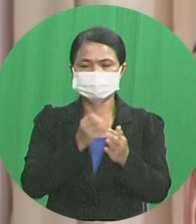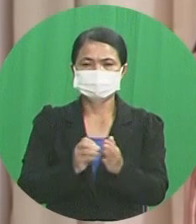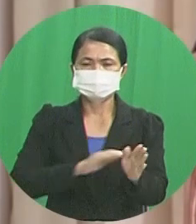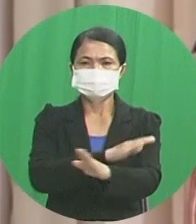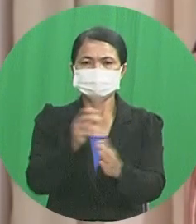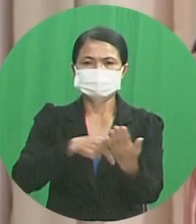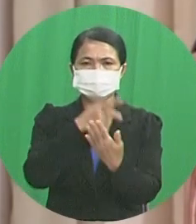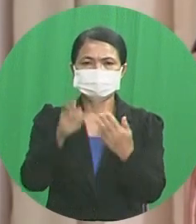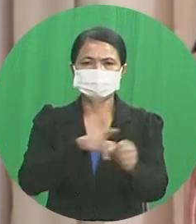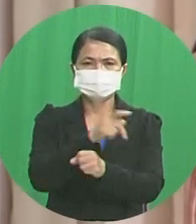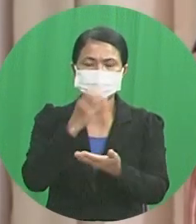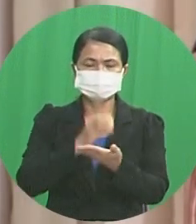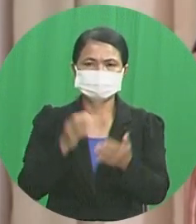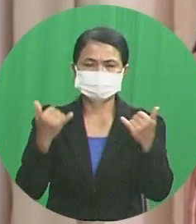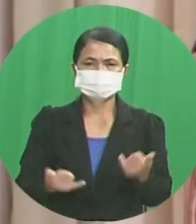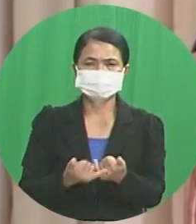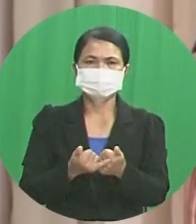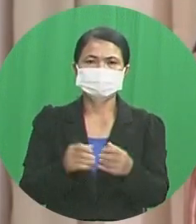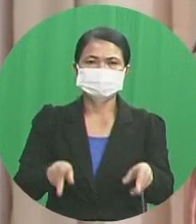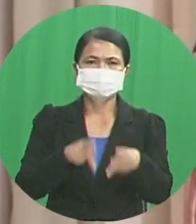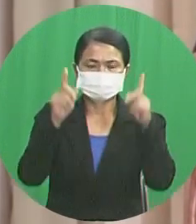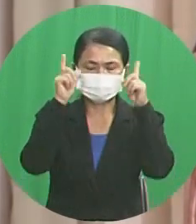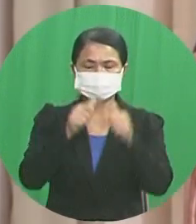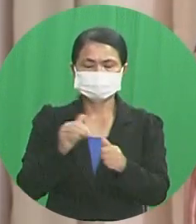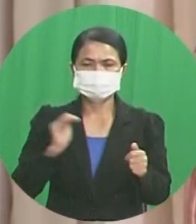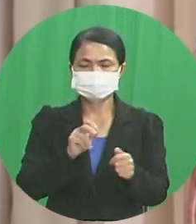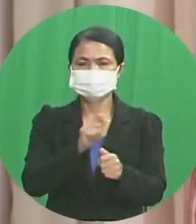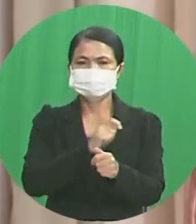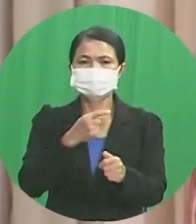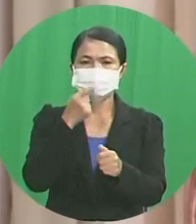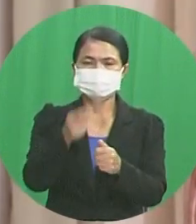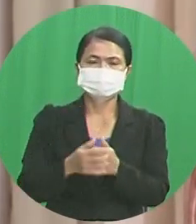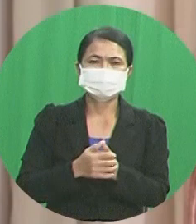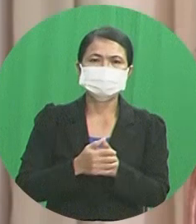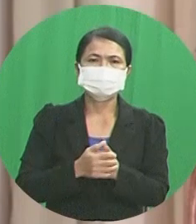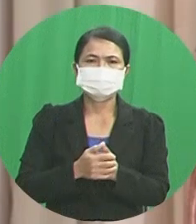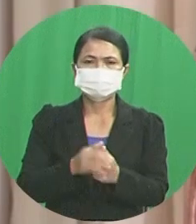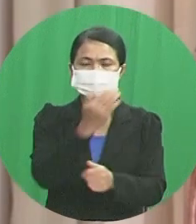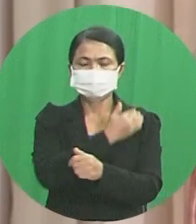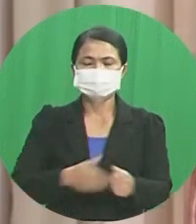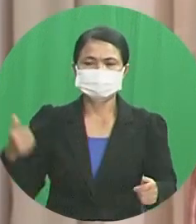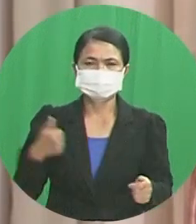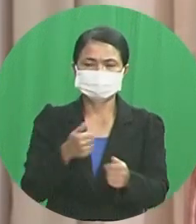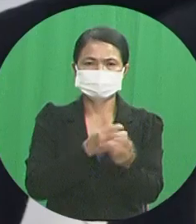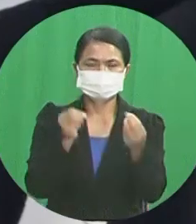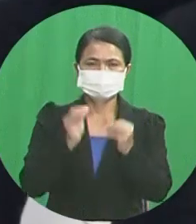ប់ទម្រង់ក្នុងខេត្តតាកែវយើងនេះក្នុងឱកាសនោះឯកឧត្តមសំសារ៉ាត់បានមានប្រសាសន៍ថាសម្តេចតេជោនាយករដ្ឋម